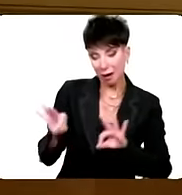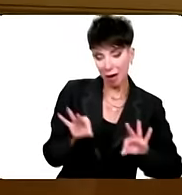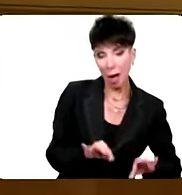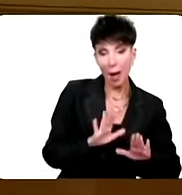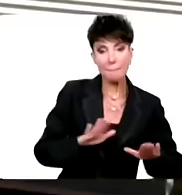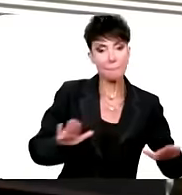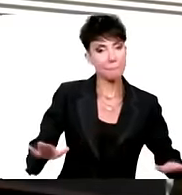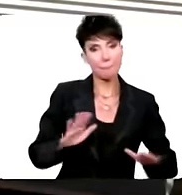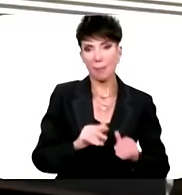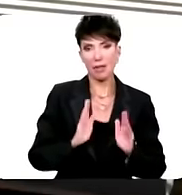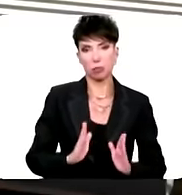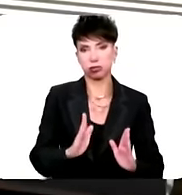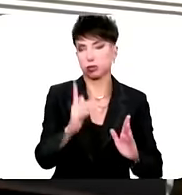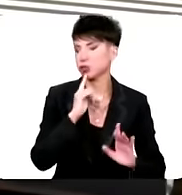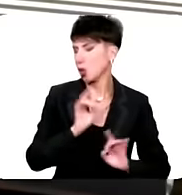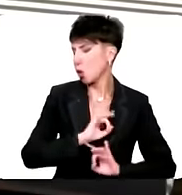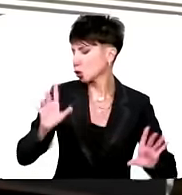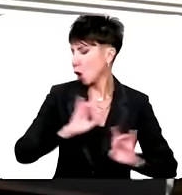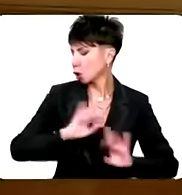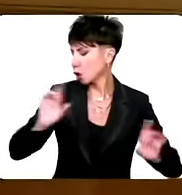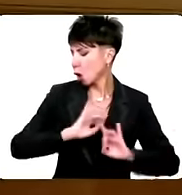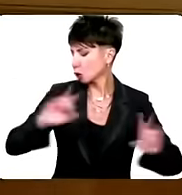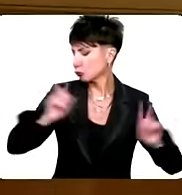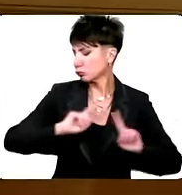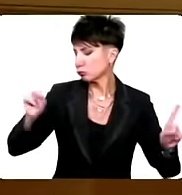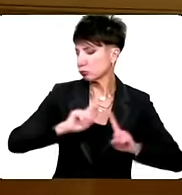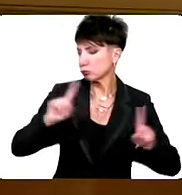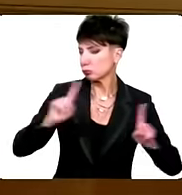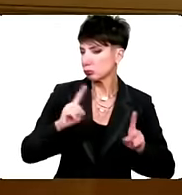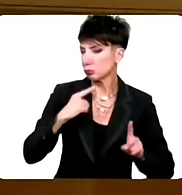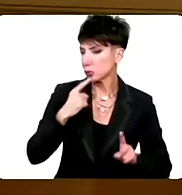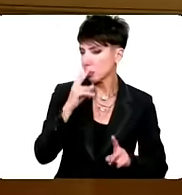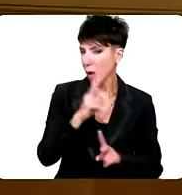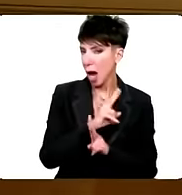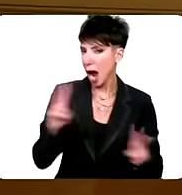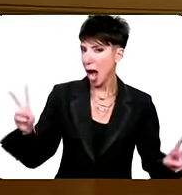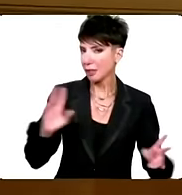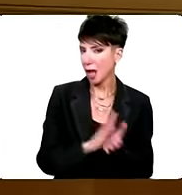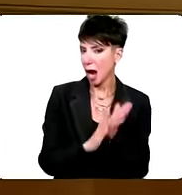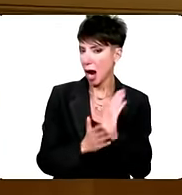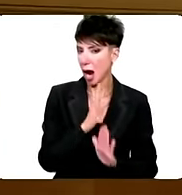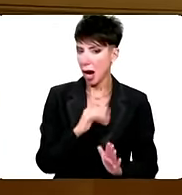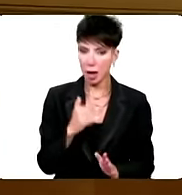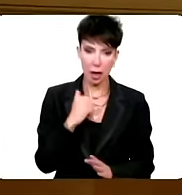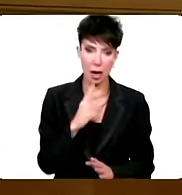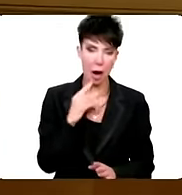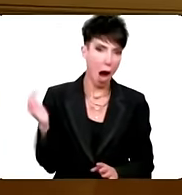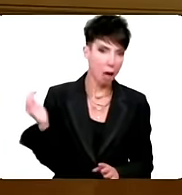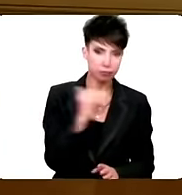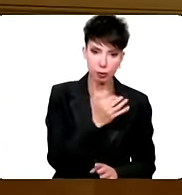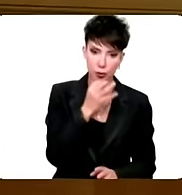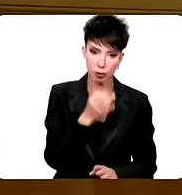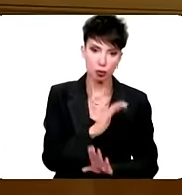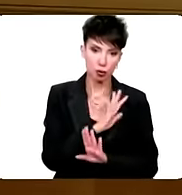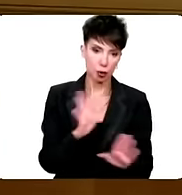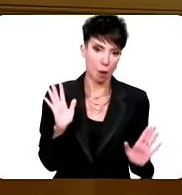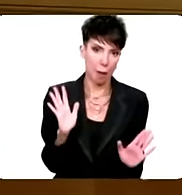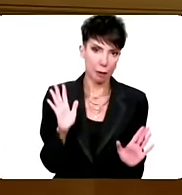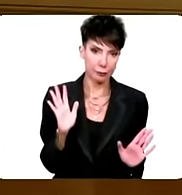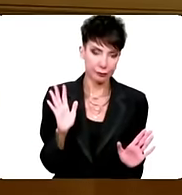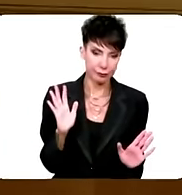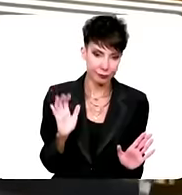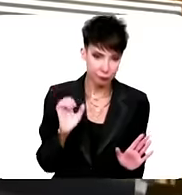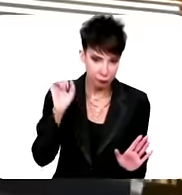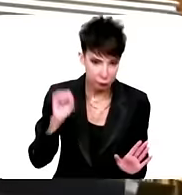κανένα μετά από αυτό. Κανένα απολύτως. Είναι κάτι το οποίο το ξεκαθάρισα και από την πρώτη στιγμή. Κάναμε κάτι το οποίο